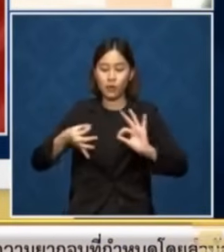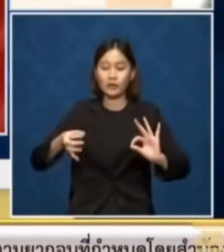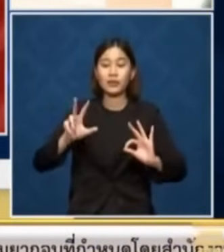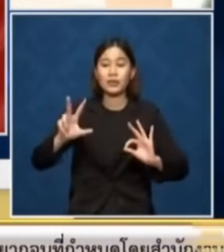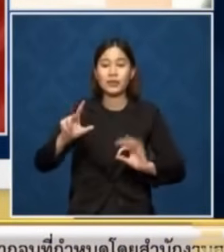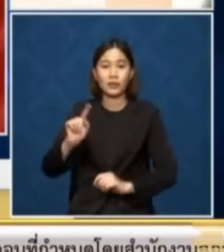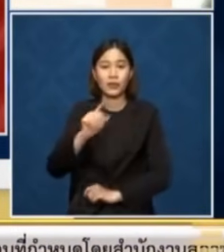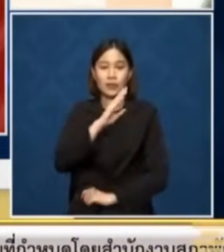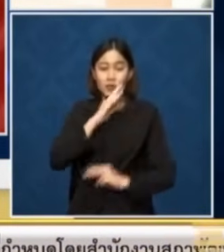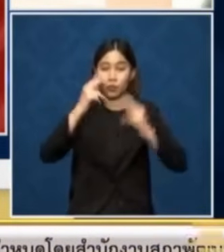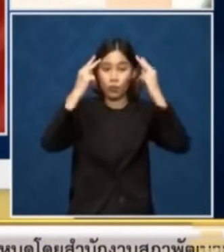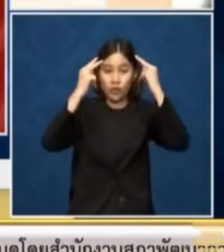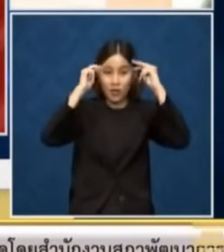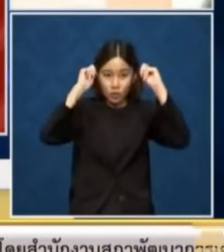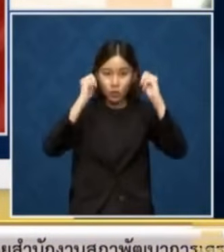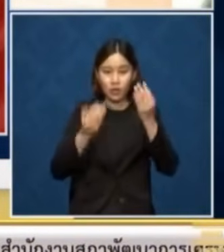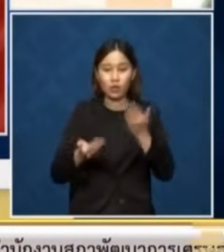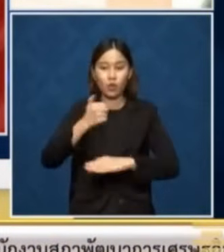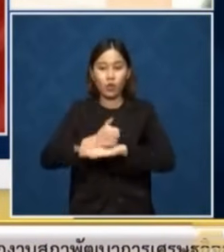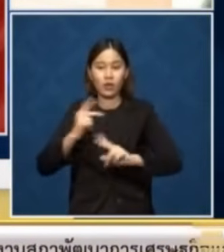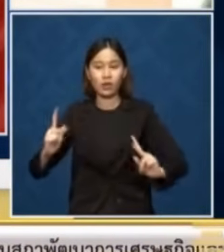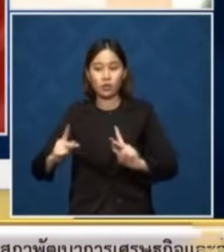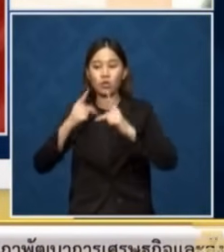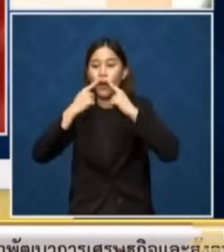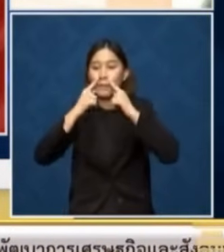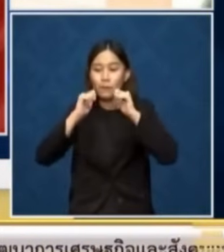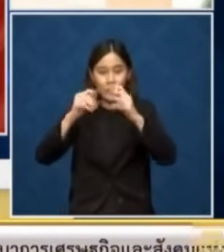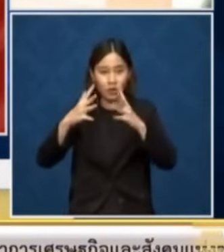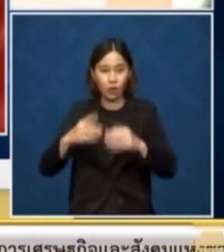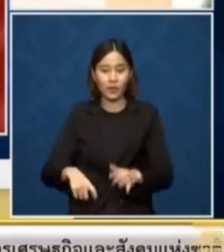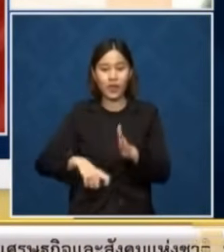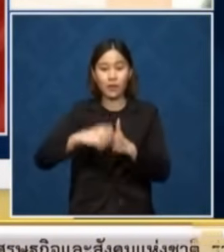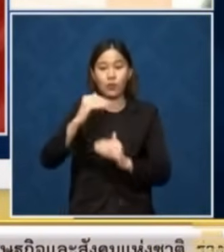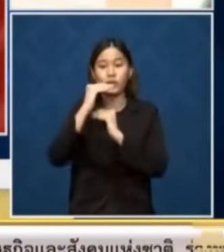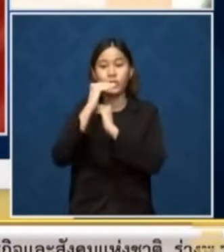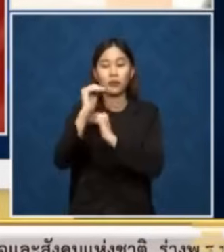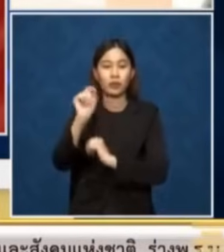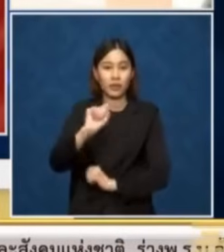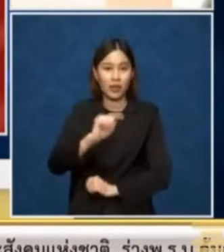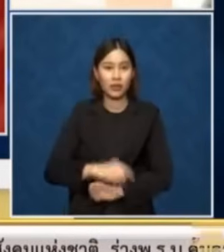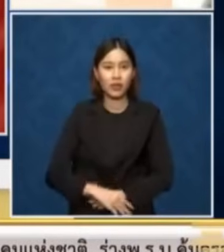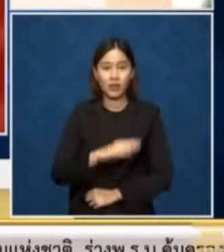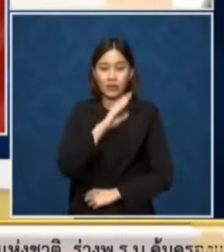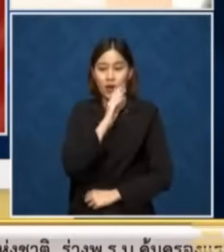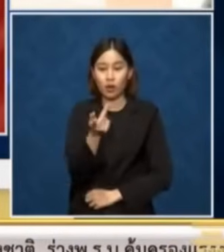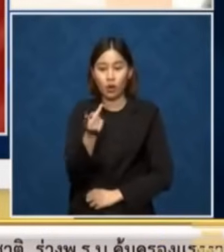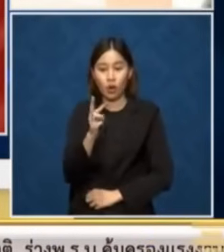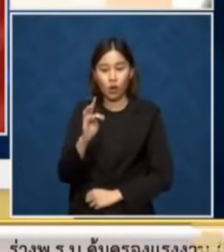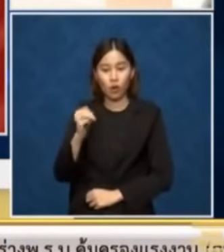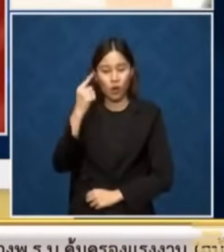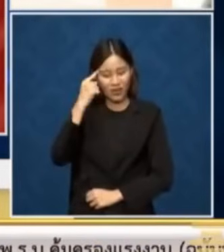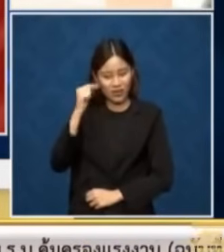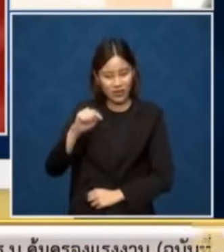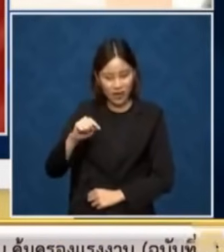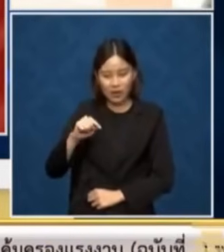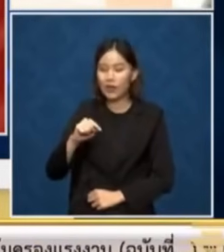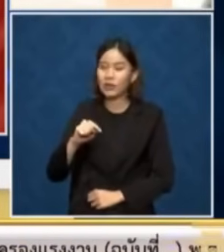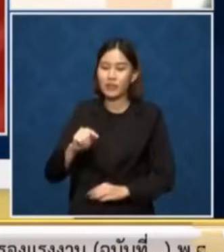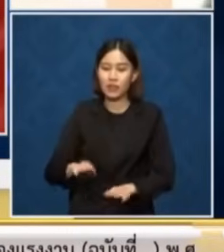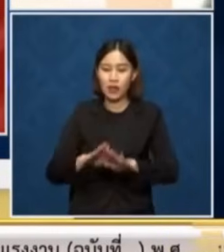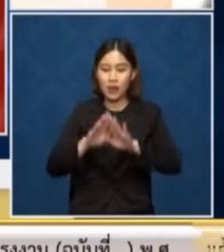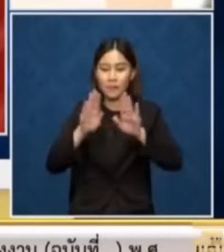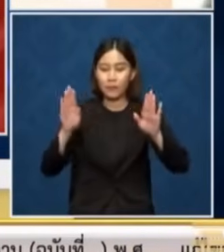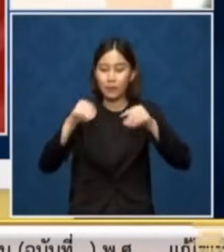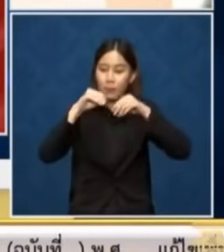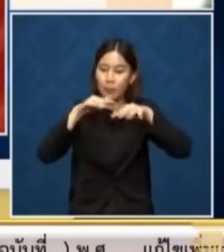กรณีนายกรัฐมนตรีหรือรัฐมนตรีจะไม่ตอบกระทู้ถามกำหนดเงื่อนไขดังนี้เมื่อคณะรัฐมนตรีเห็นว่าเรื่องนั้นยังไม่ควรเปิดเผ